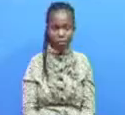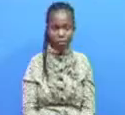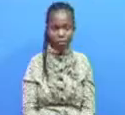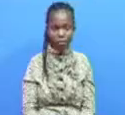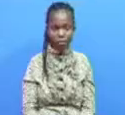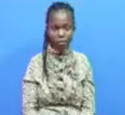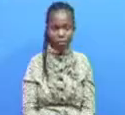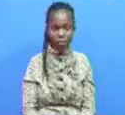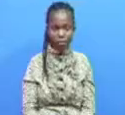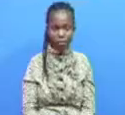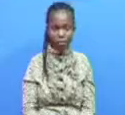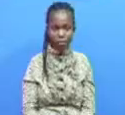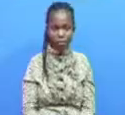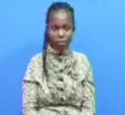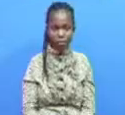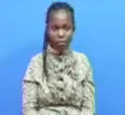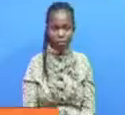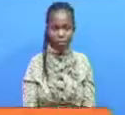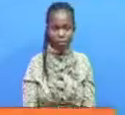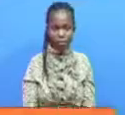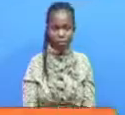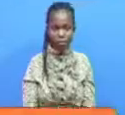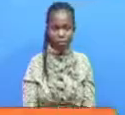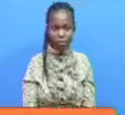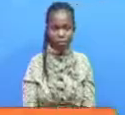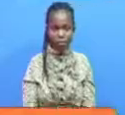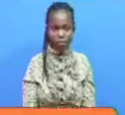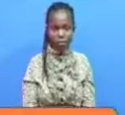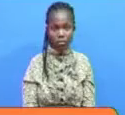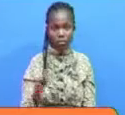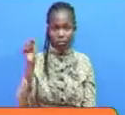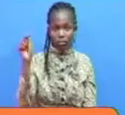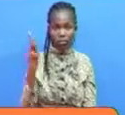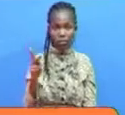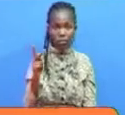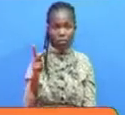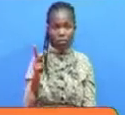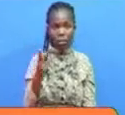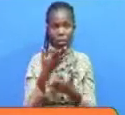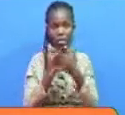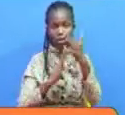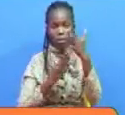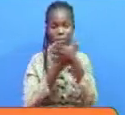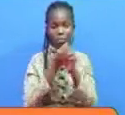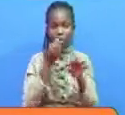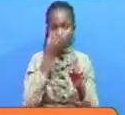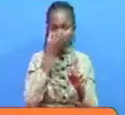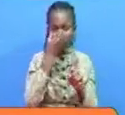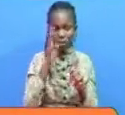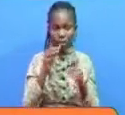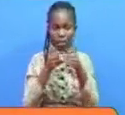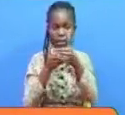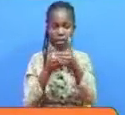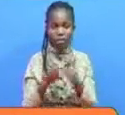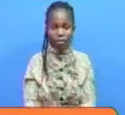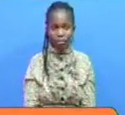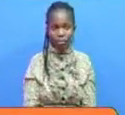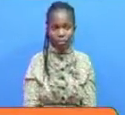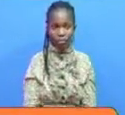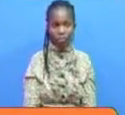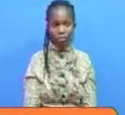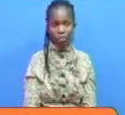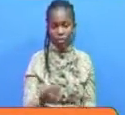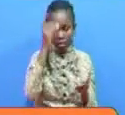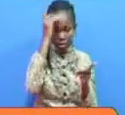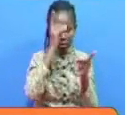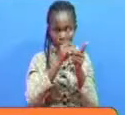Medhanya edhewe kumino ya tele usukwa ni munane kuvika na nguatani ya Kenya. Kwanza itongoi ni munini wa Musumbiru ya Muruto. Wenye kuamua ni